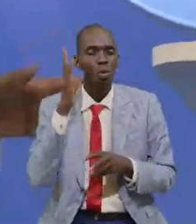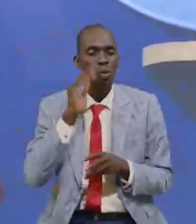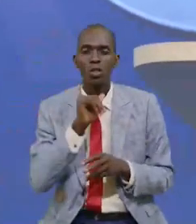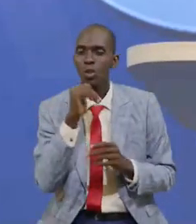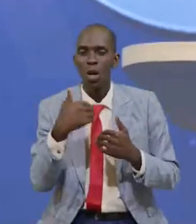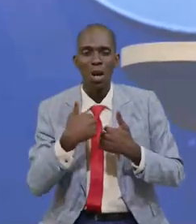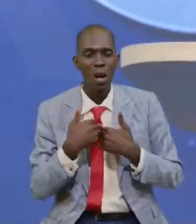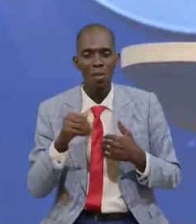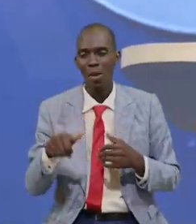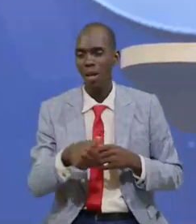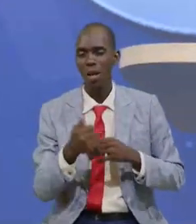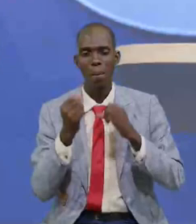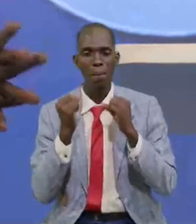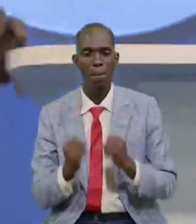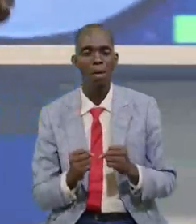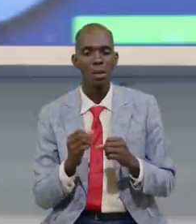cérémonie, cela